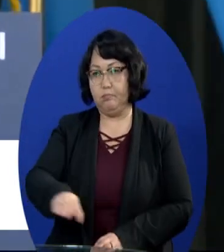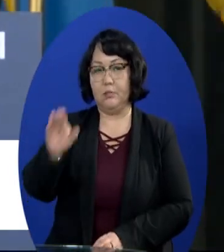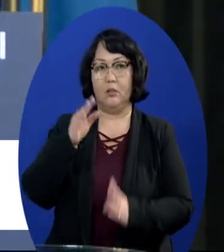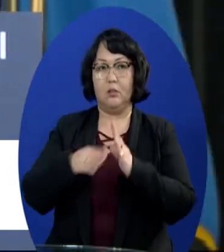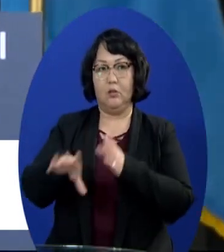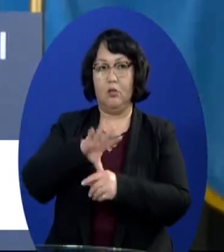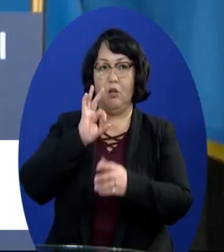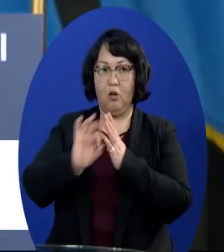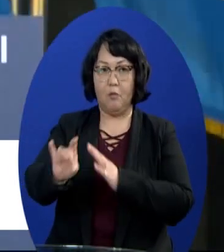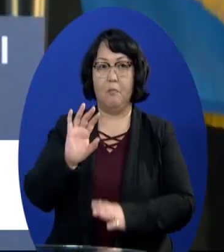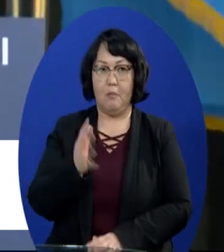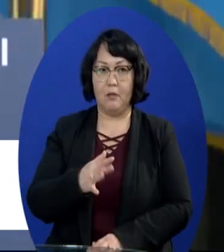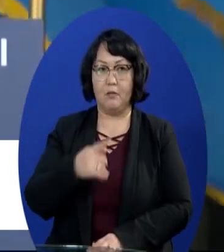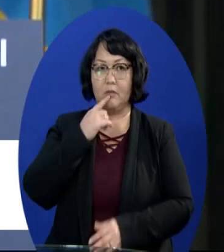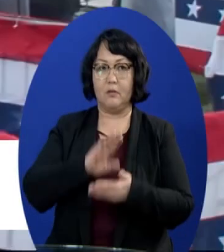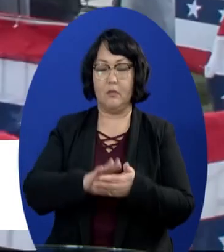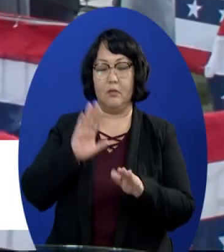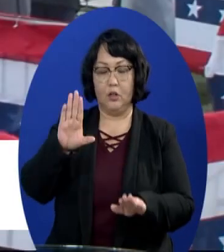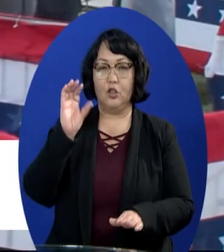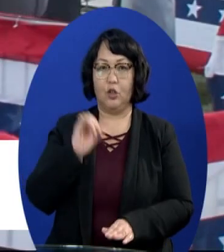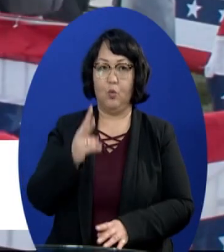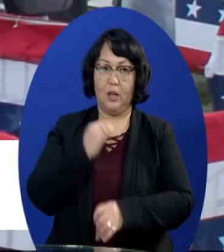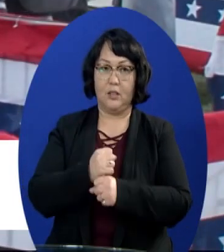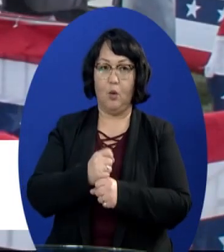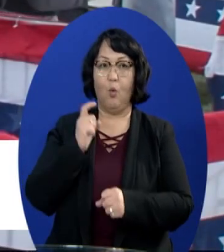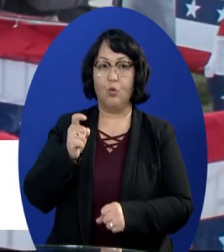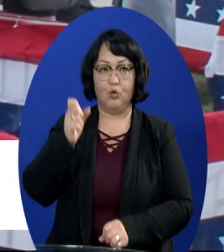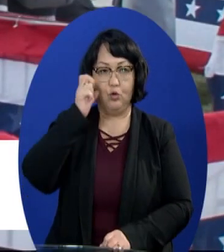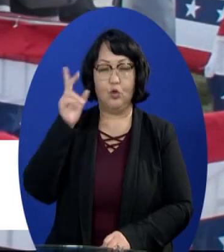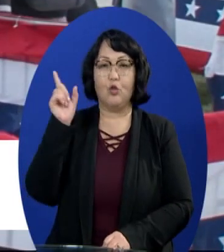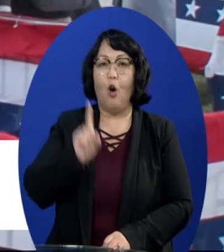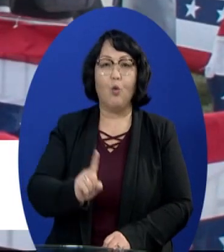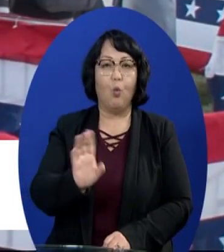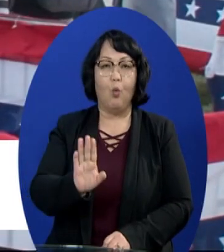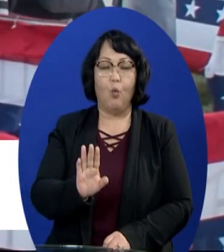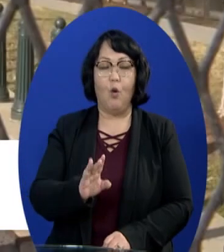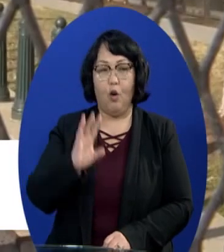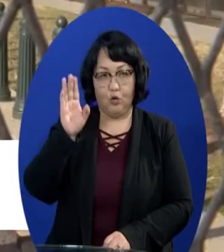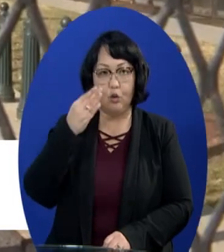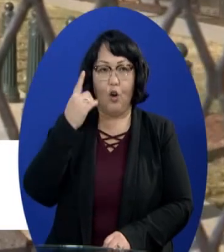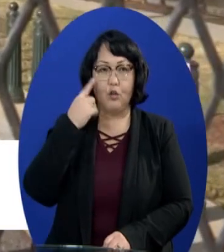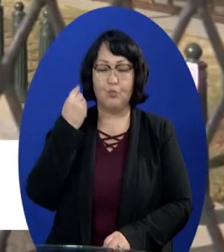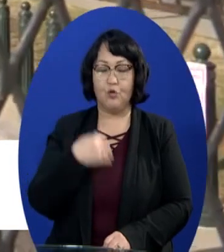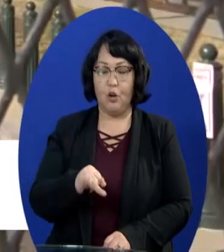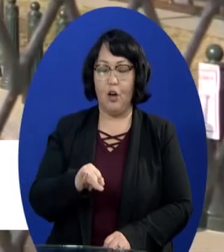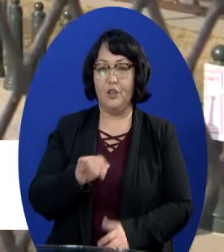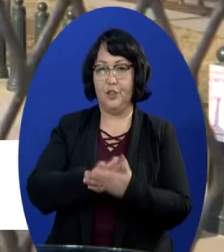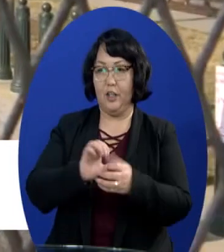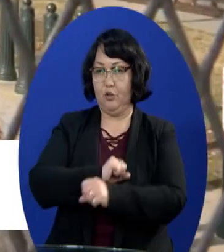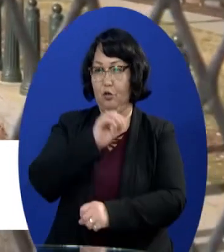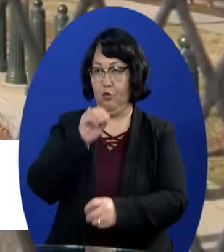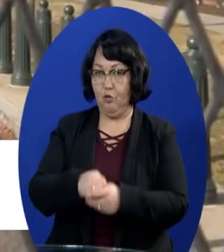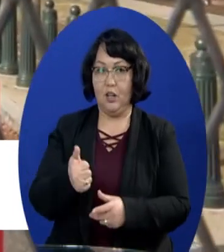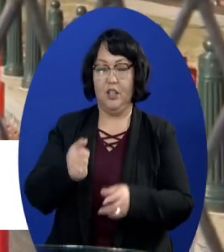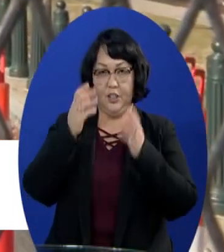Түүнийг тангарага өргөх ёслолын арга хэмжээнд Трамп оролцохгүй гэдэг нь ойлгомжтой болсон. Цагаан ордонд албан үүргээ хүлээж авмагцаа хэд